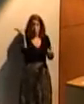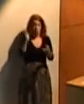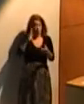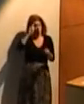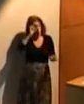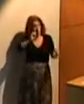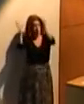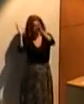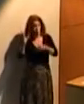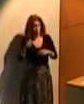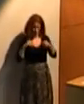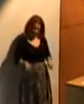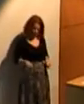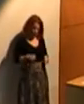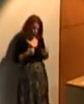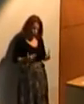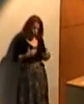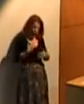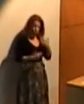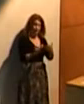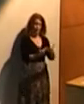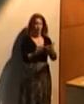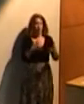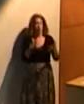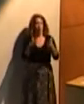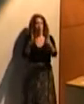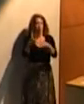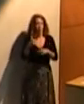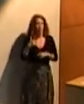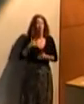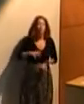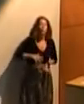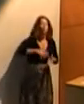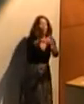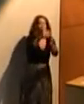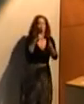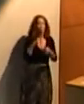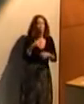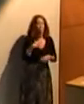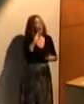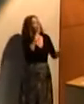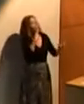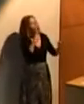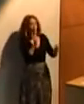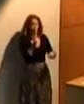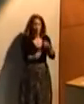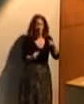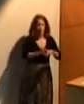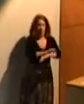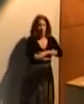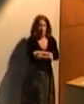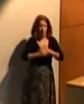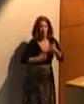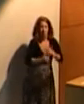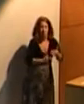conception est ce que je capable de faire ça donc il s'agit donc pas voyez c'est un petit peu marre ce qu'ils disent la révolution il faut pas en parler il faut la faire un don qu'il s'agit non